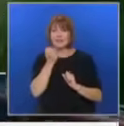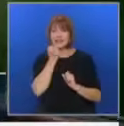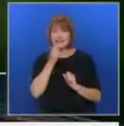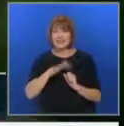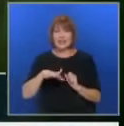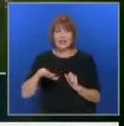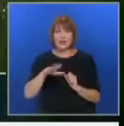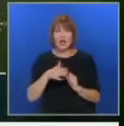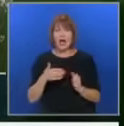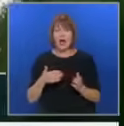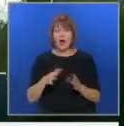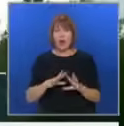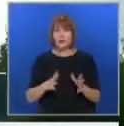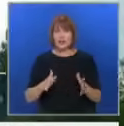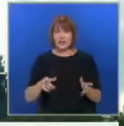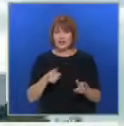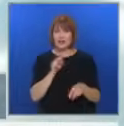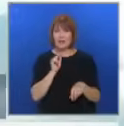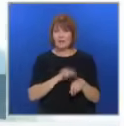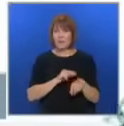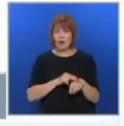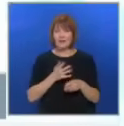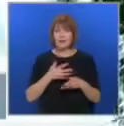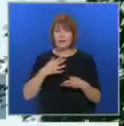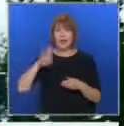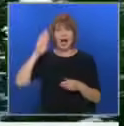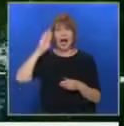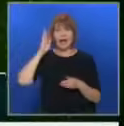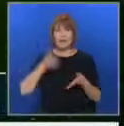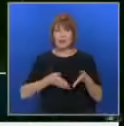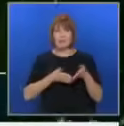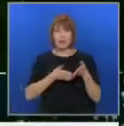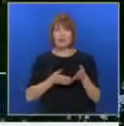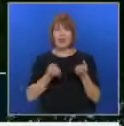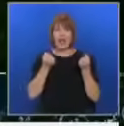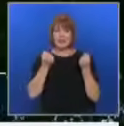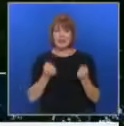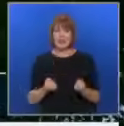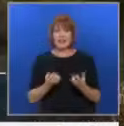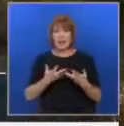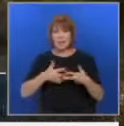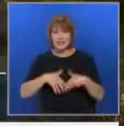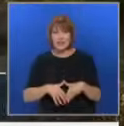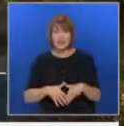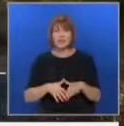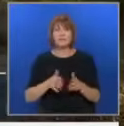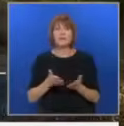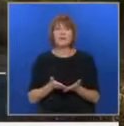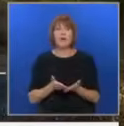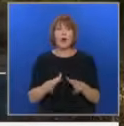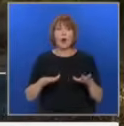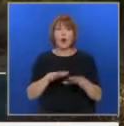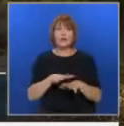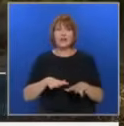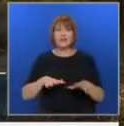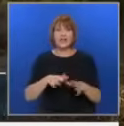Заради осложнената обстановка, областният управител на Пловдив поиска от армията помощ, както и тежки верижни машини за изграждане на просеки. Овладяването